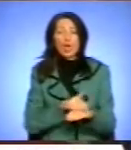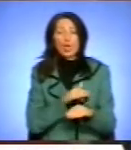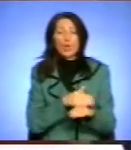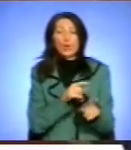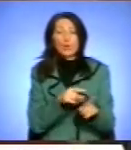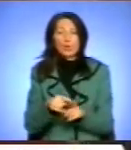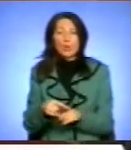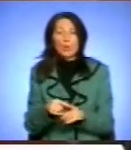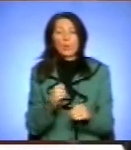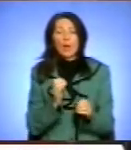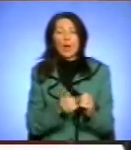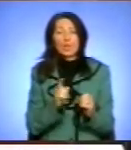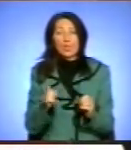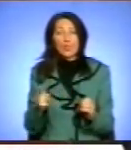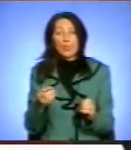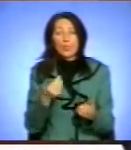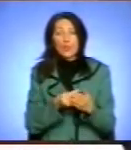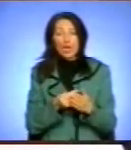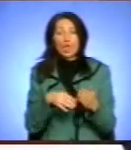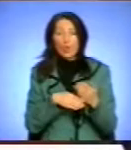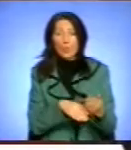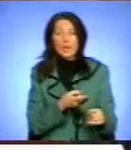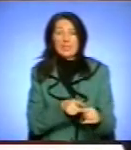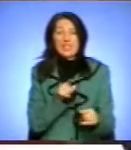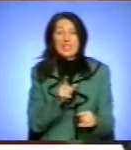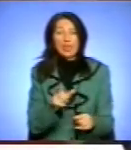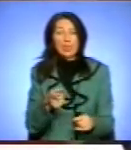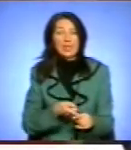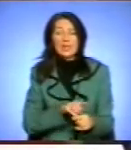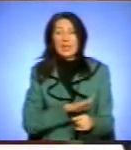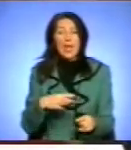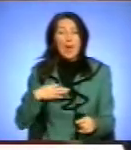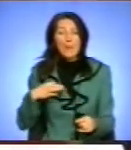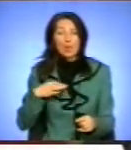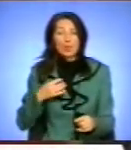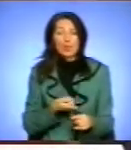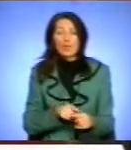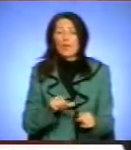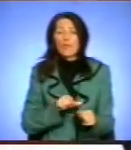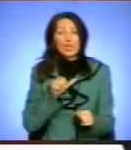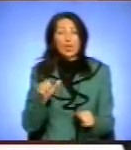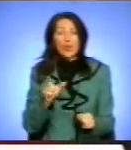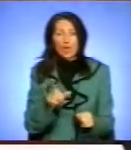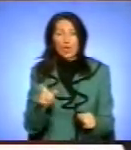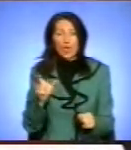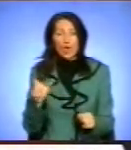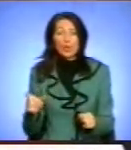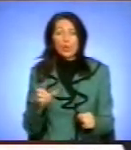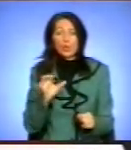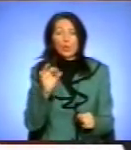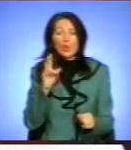а часом і матеріально допомагають. Це ті люди, які не байдужі. Це виняткові люди, люди соціальної